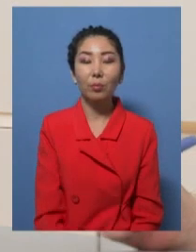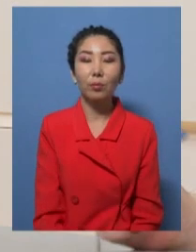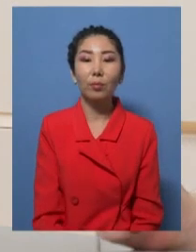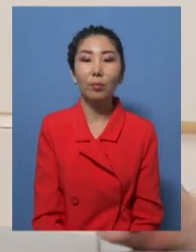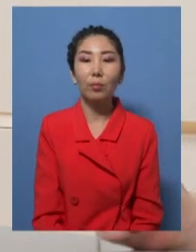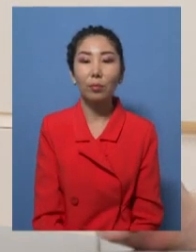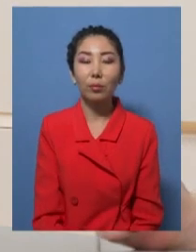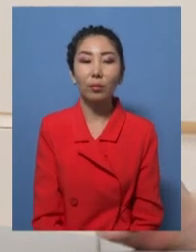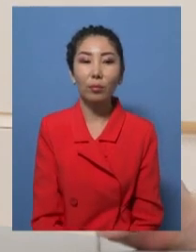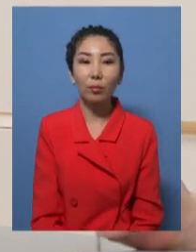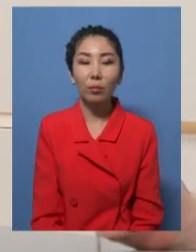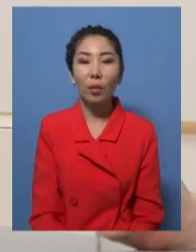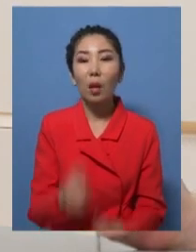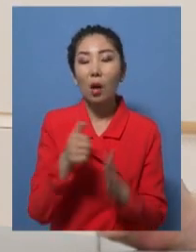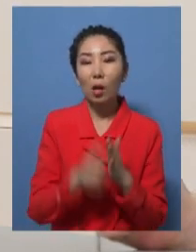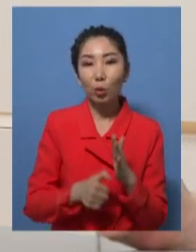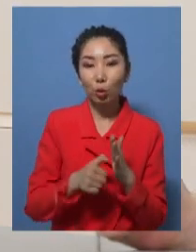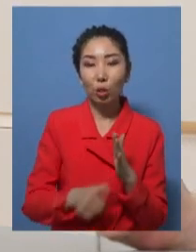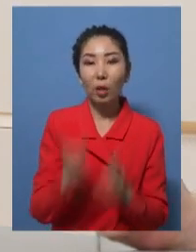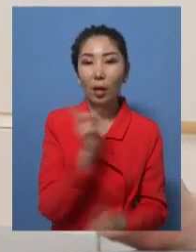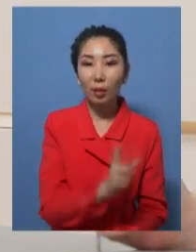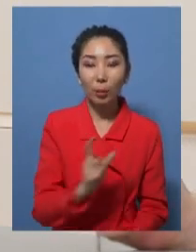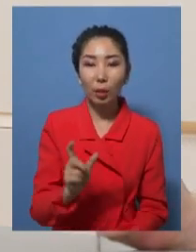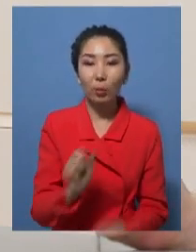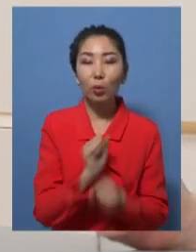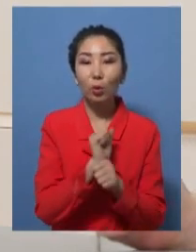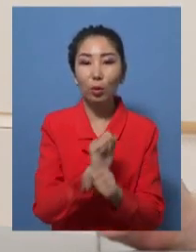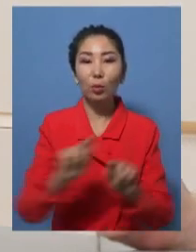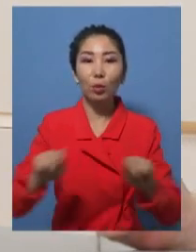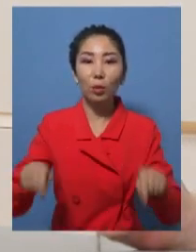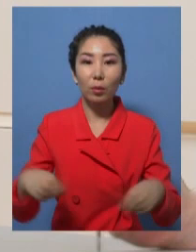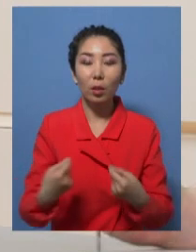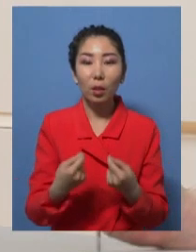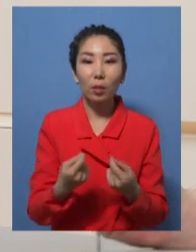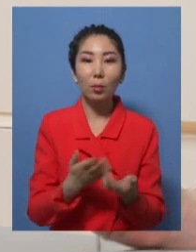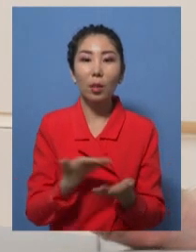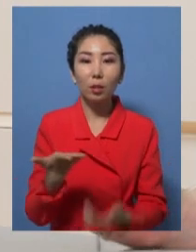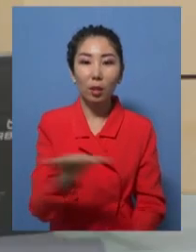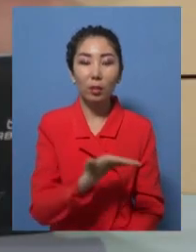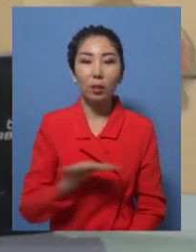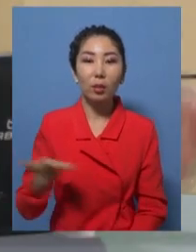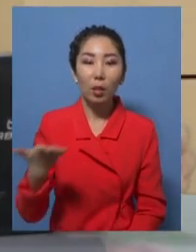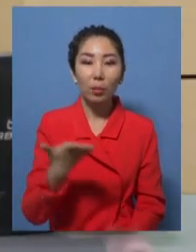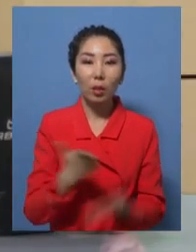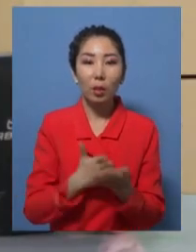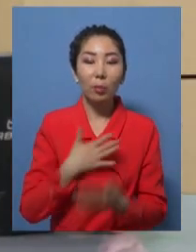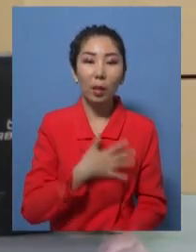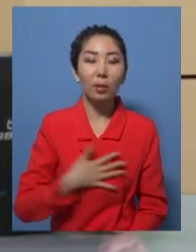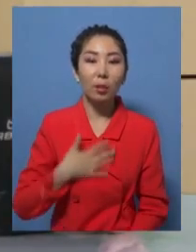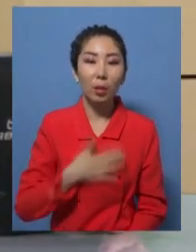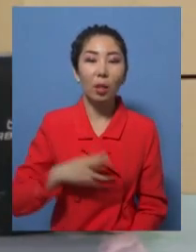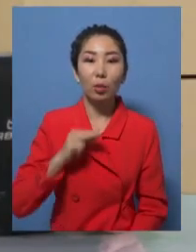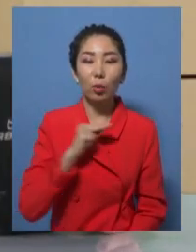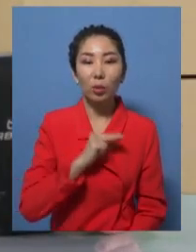азаматтардың осы аудан тұрғындарының 600-ден астам адамның құқығын қорғадық. Қандай құқықтар нақтылайсаңыз? Оны айтатын болсақ, ол ең маңызды еңбек